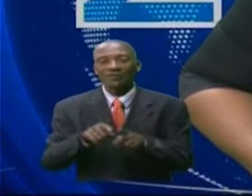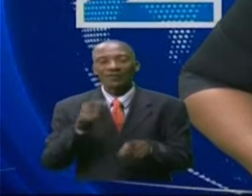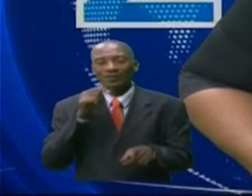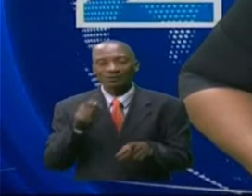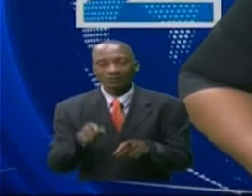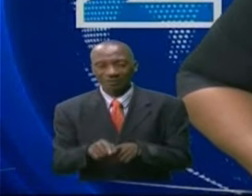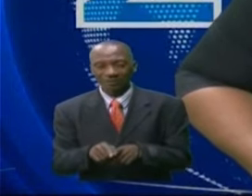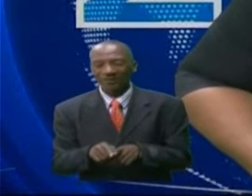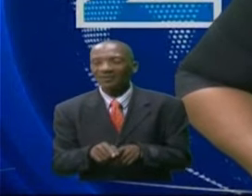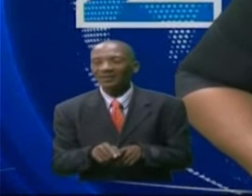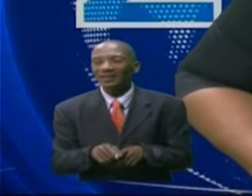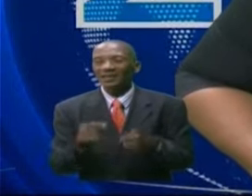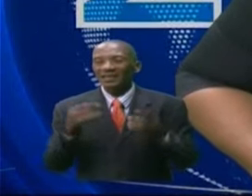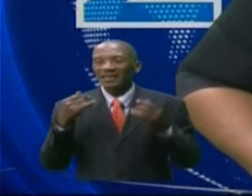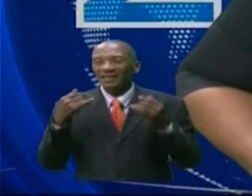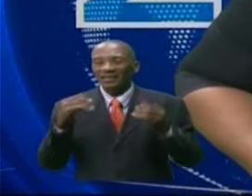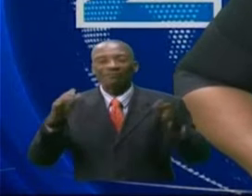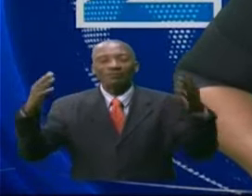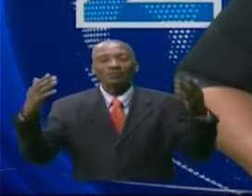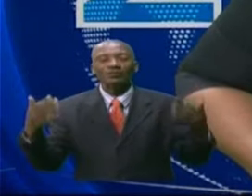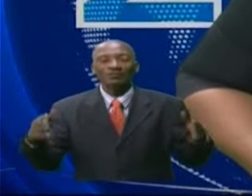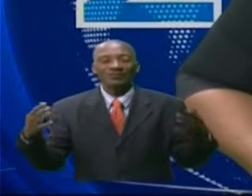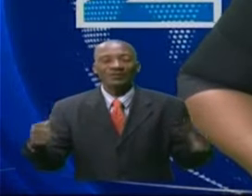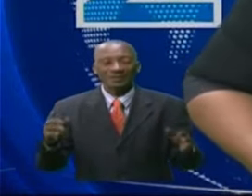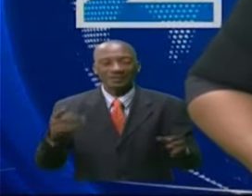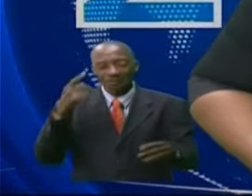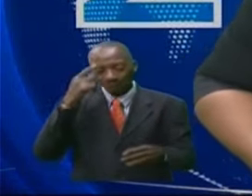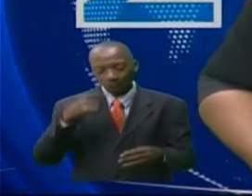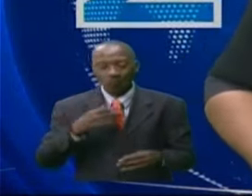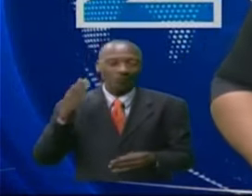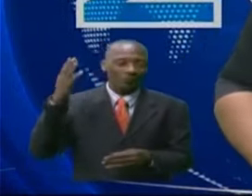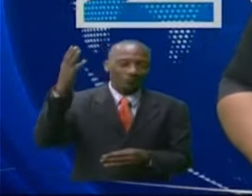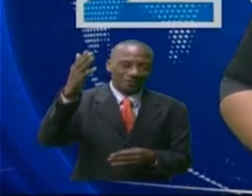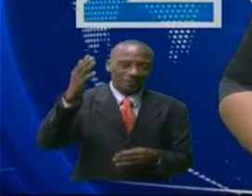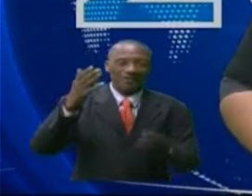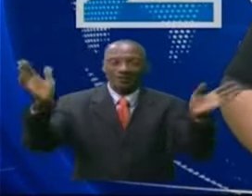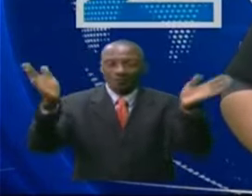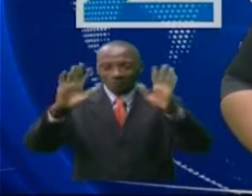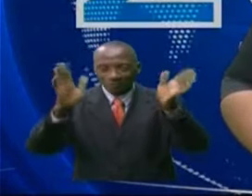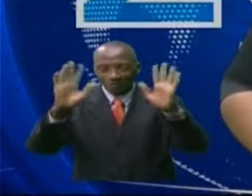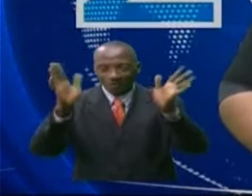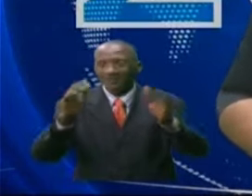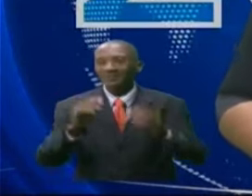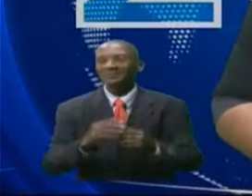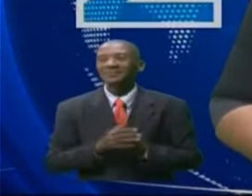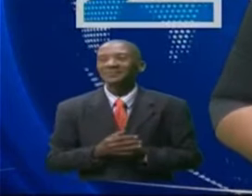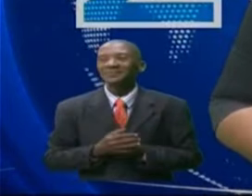sera à 23h avec Anita Louambois. Bonne suite de programme sur la RTNC. Bonsoir.